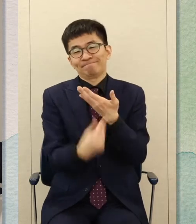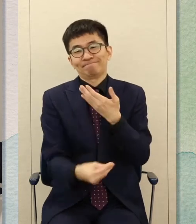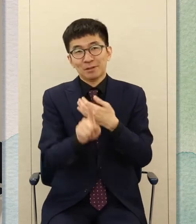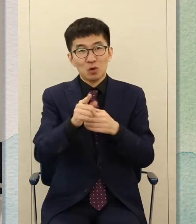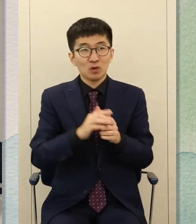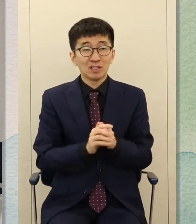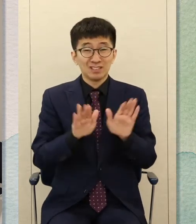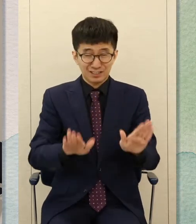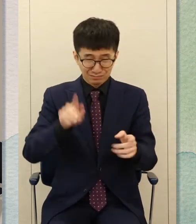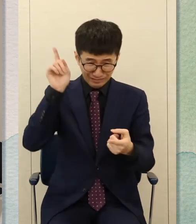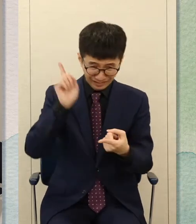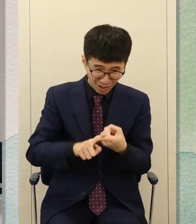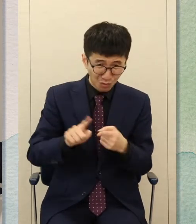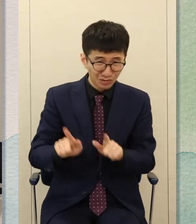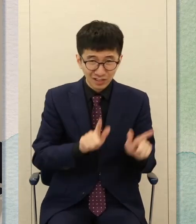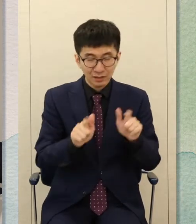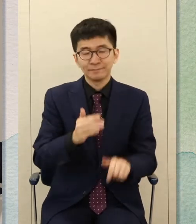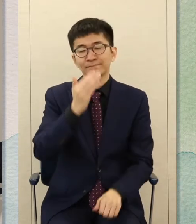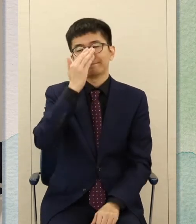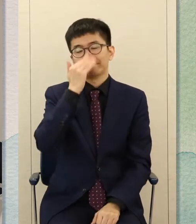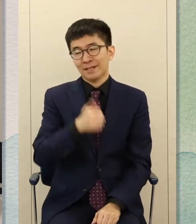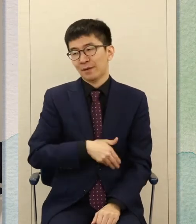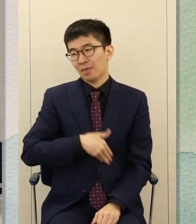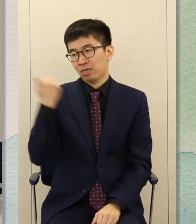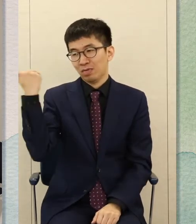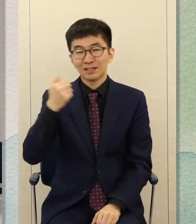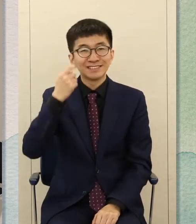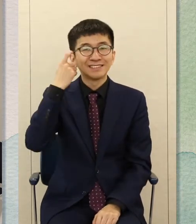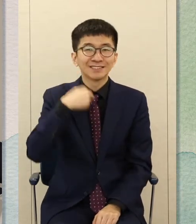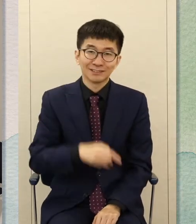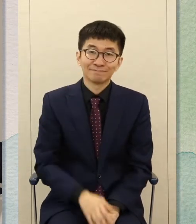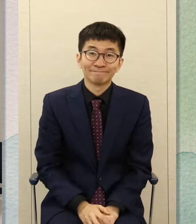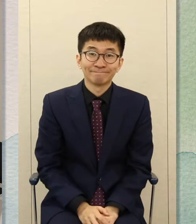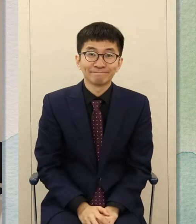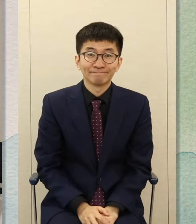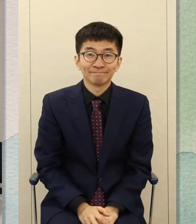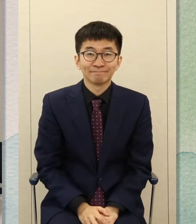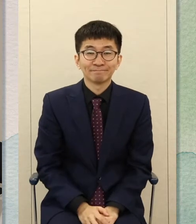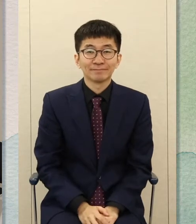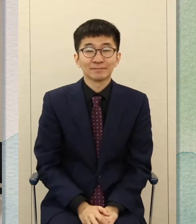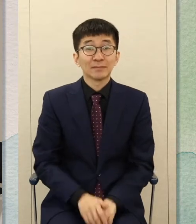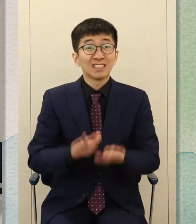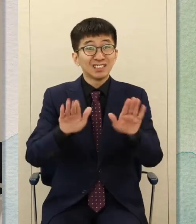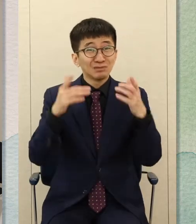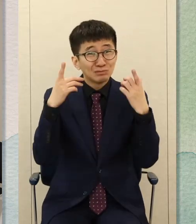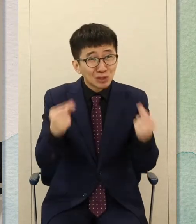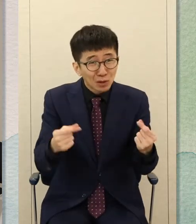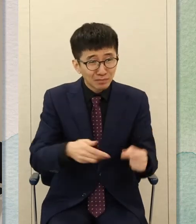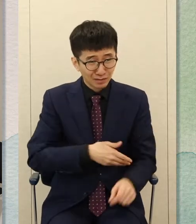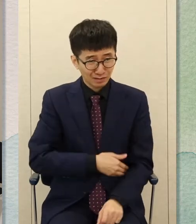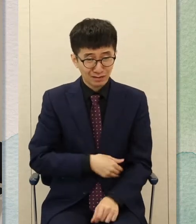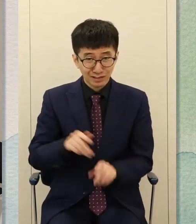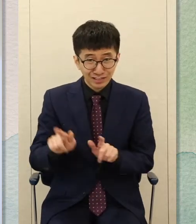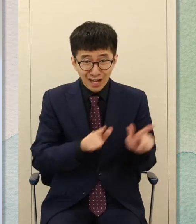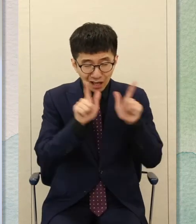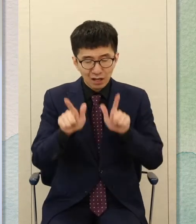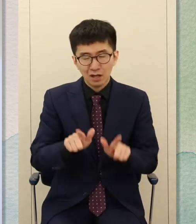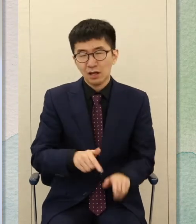살 수가 없어서예요. 예. 지금처럼 사는 것은 너무나 나한테 불행한 삶이에요.